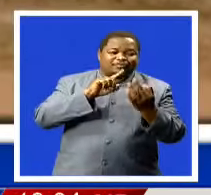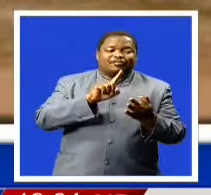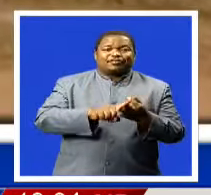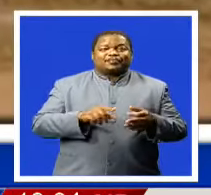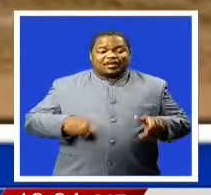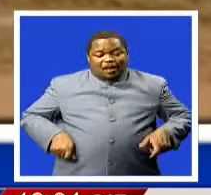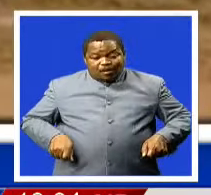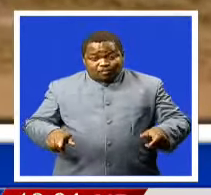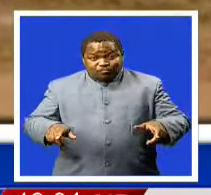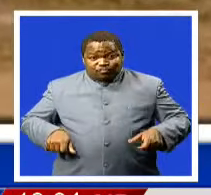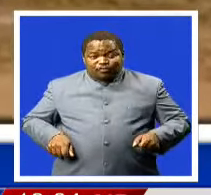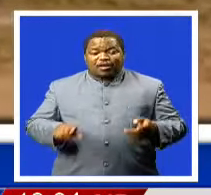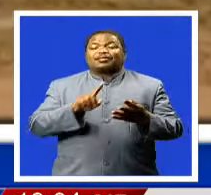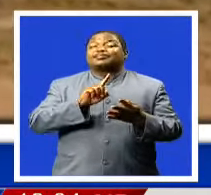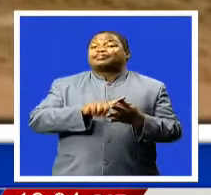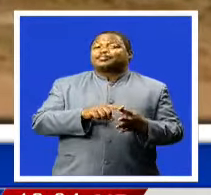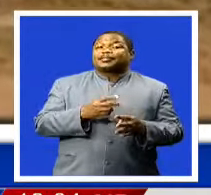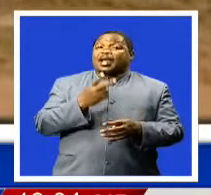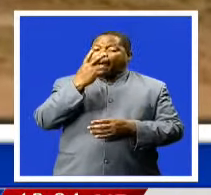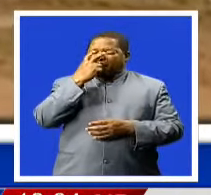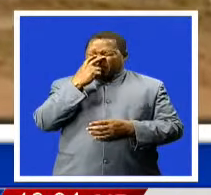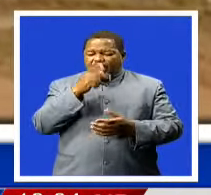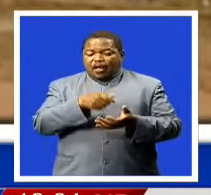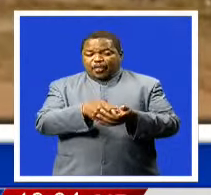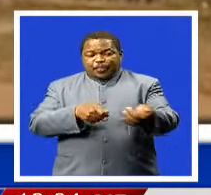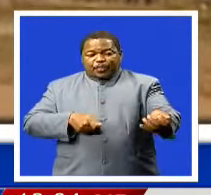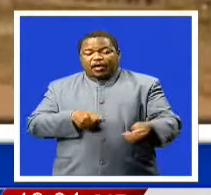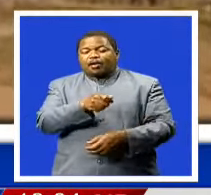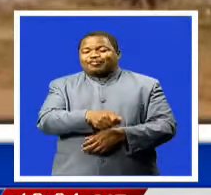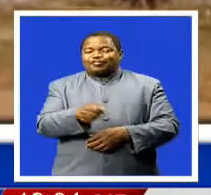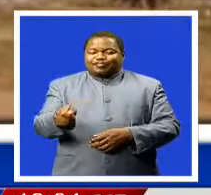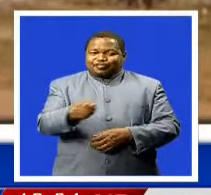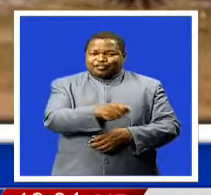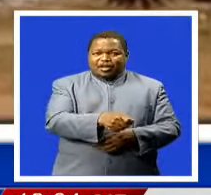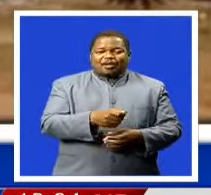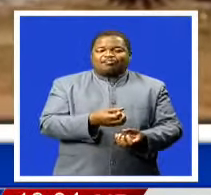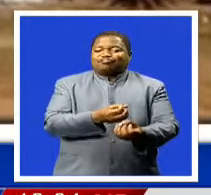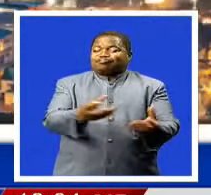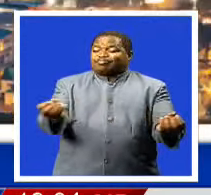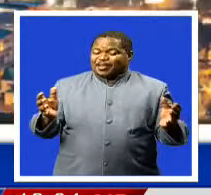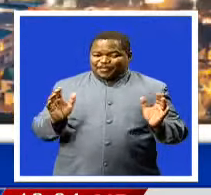netinduku talabangaboni. Etindzabeni kubika Phumaphi Msweli enzingeni.